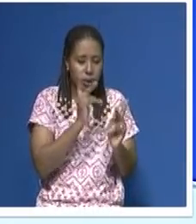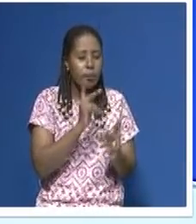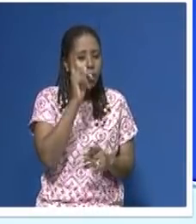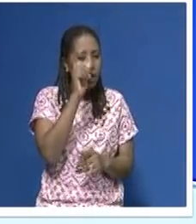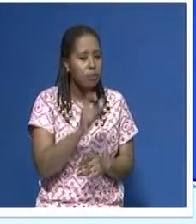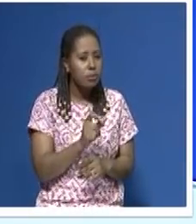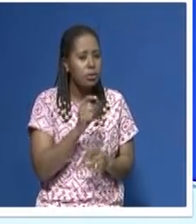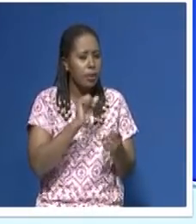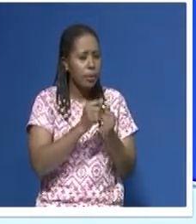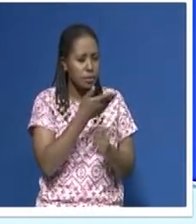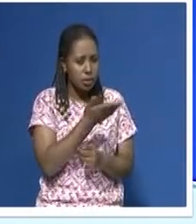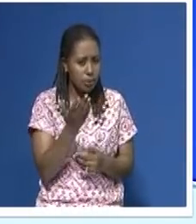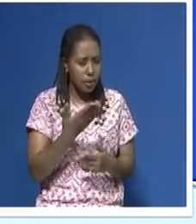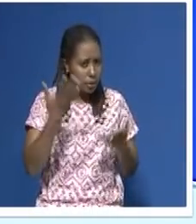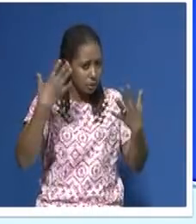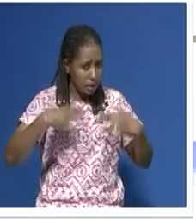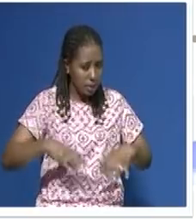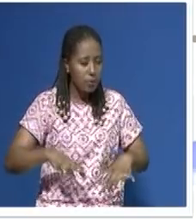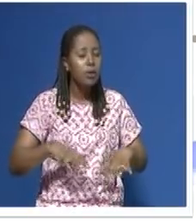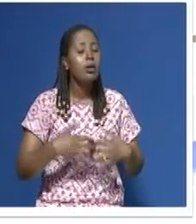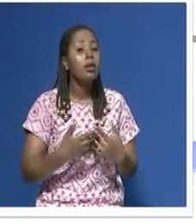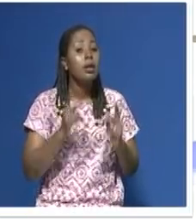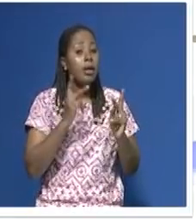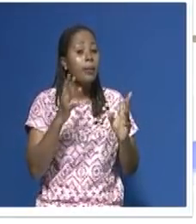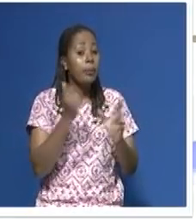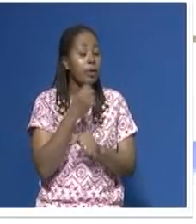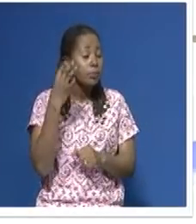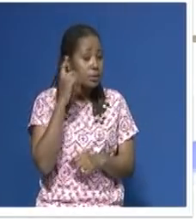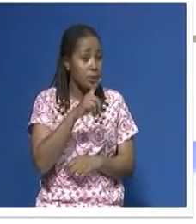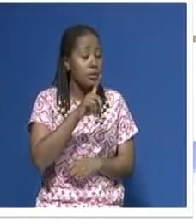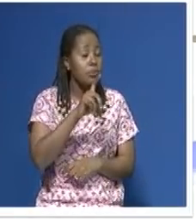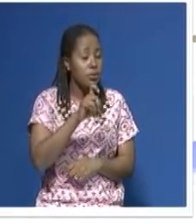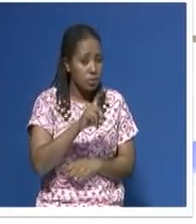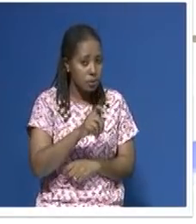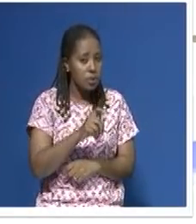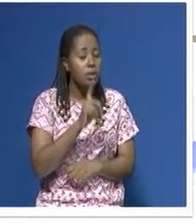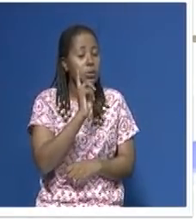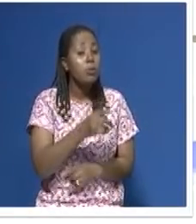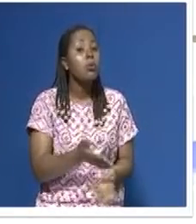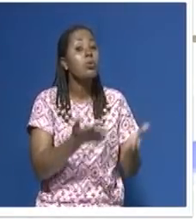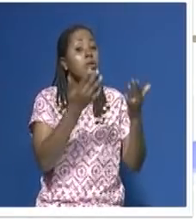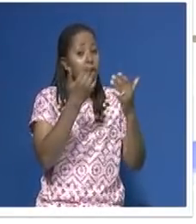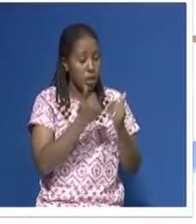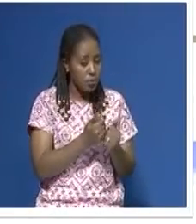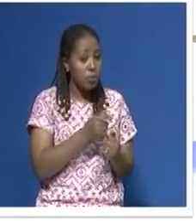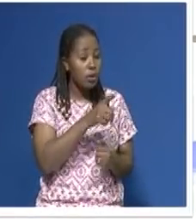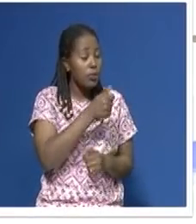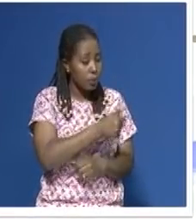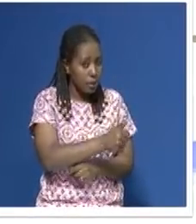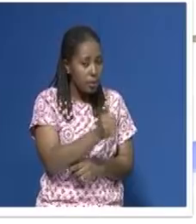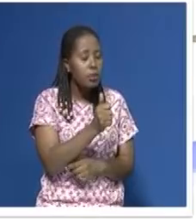mwenye matatizo mengine ya kiafya akaambukizwa pia hivi virusi, kuna uwezekano mkubwa zaidi kwa